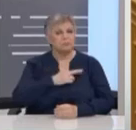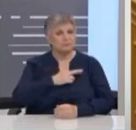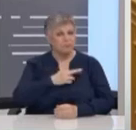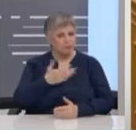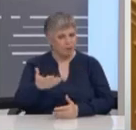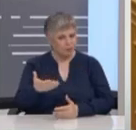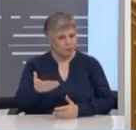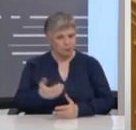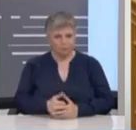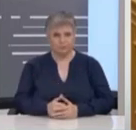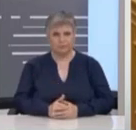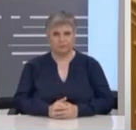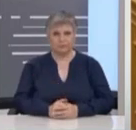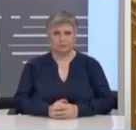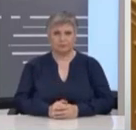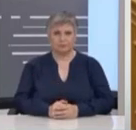Έχετε το λόγο.